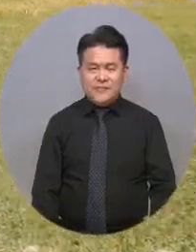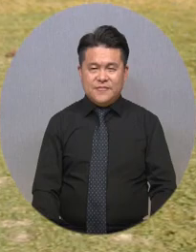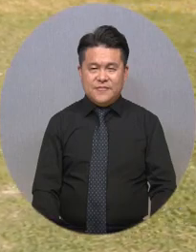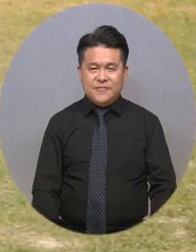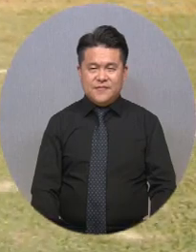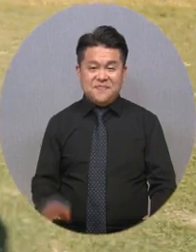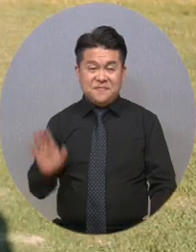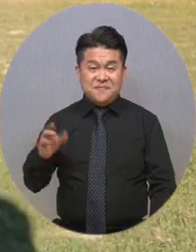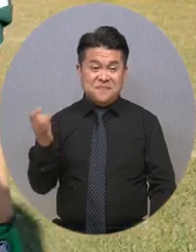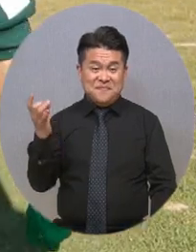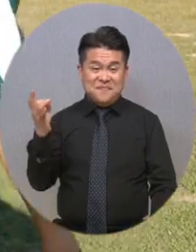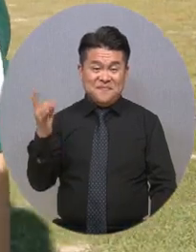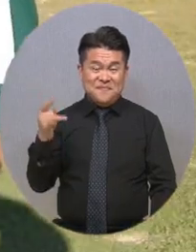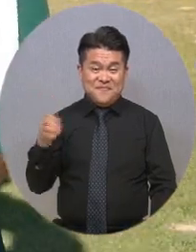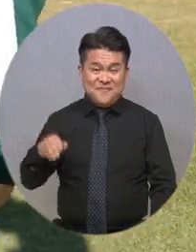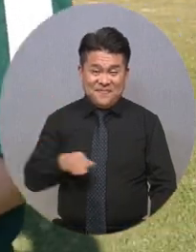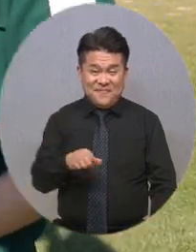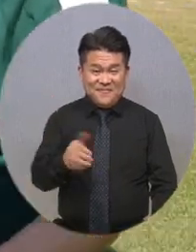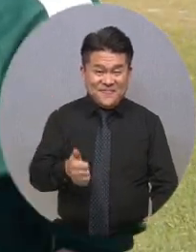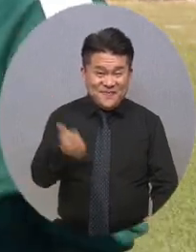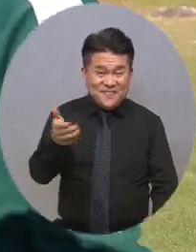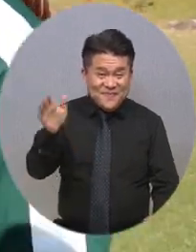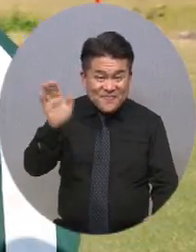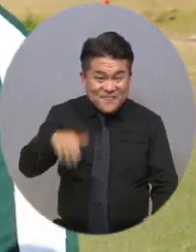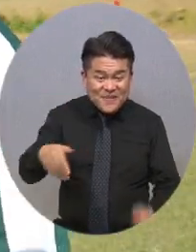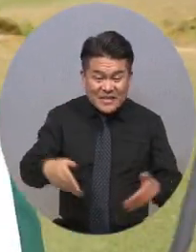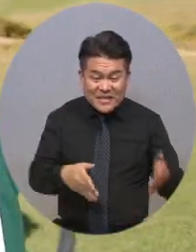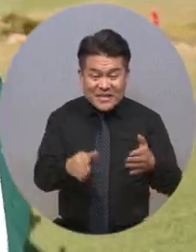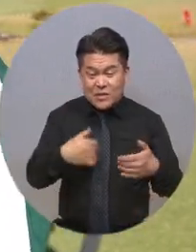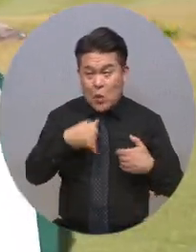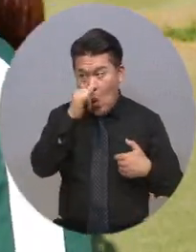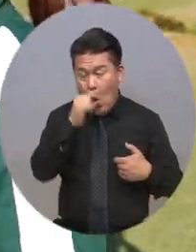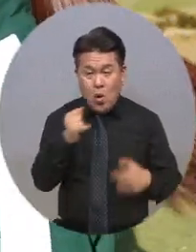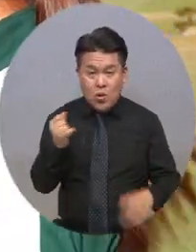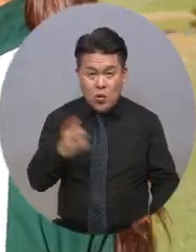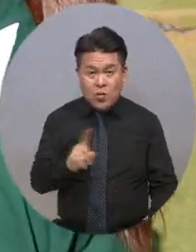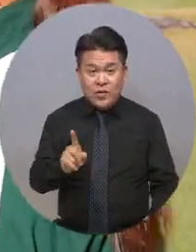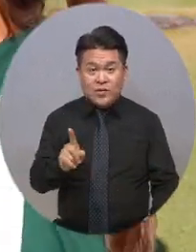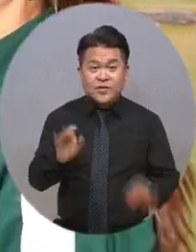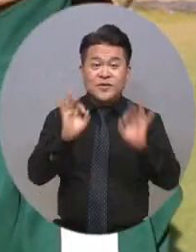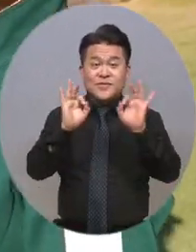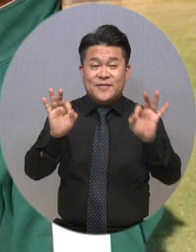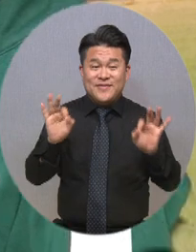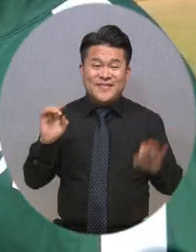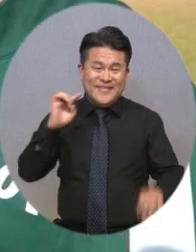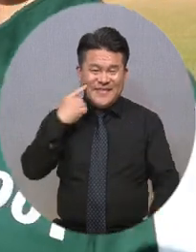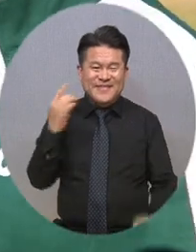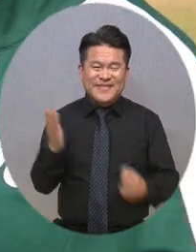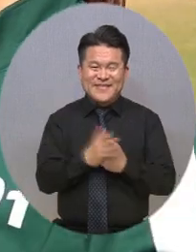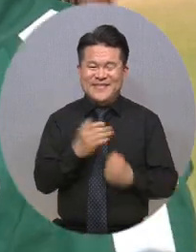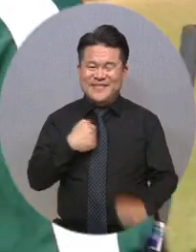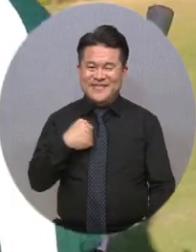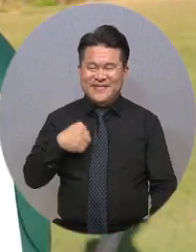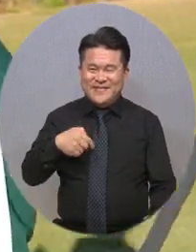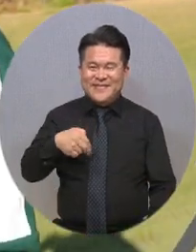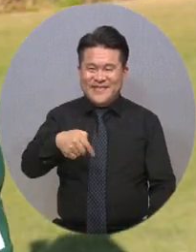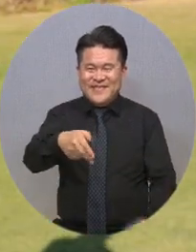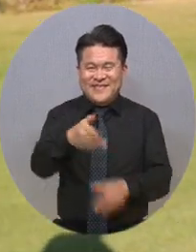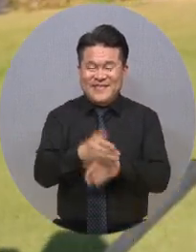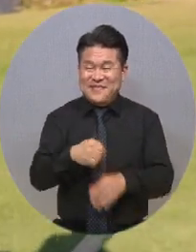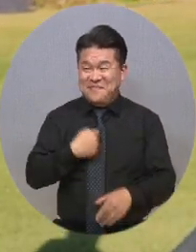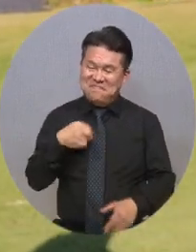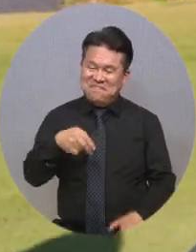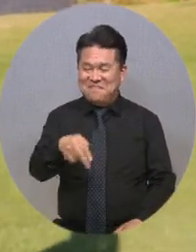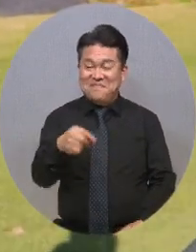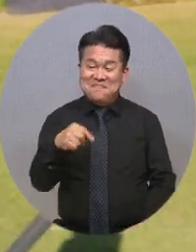아니, 원래는 카트를 타야 되는데, 여기 골프장 코스가 너무 재밌고, 홀이 너무 예뻐서, 걸으려고 혼자